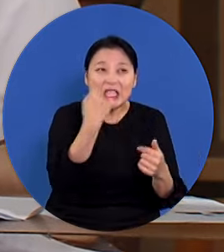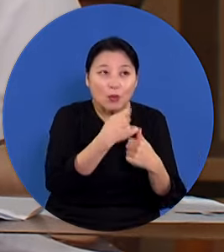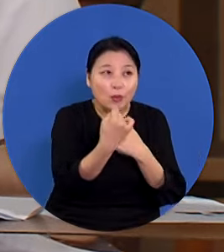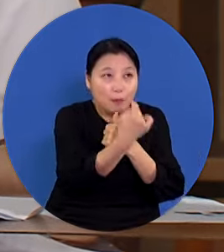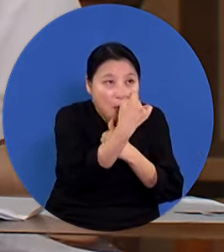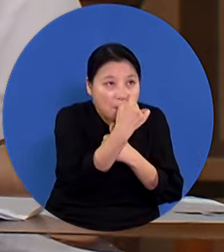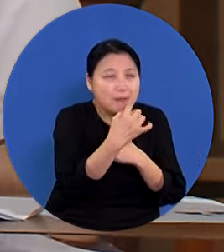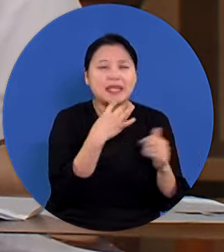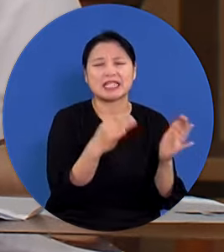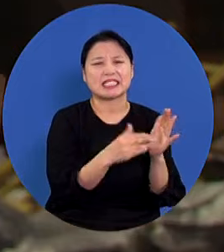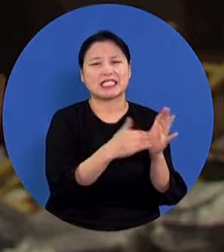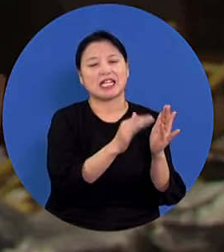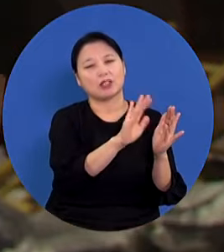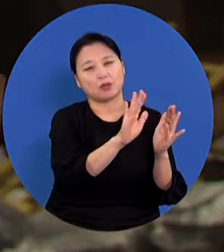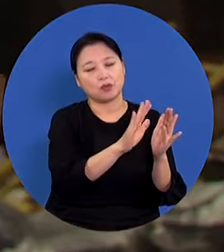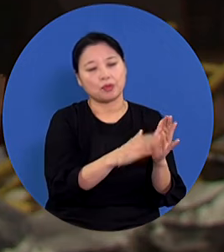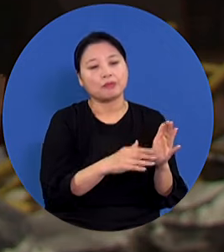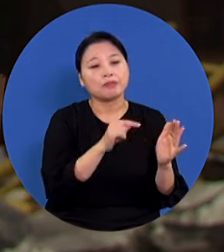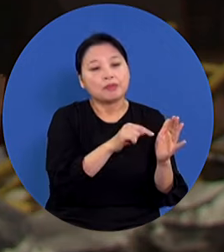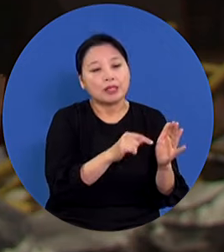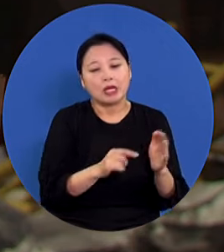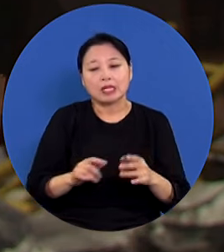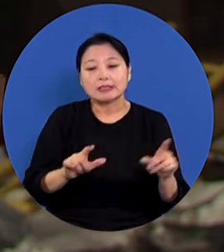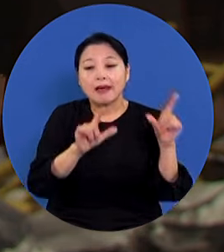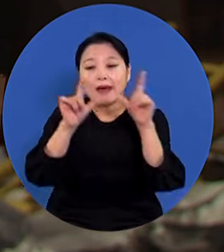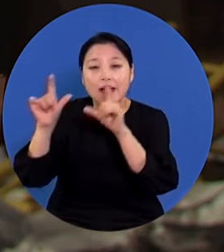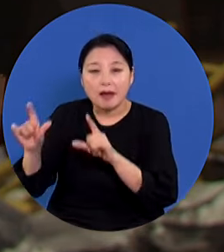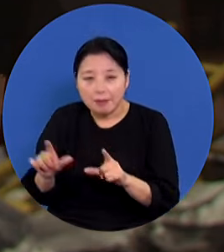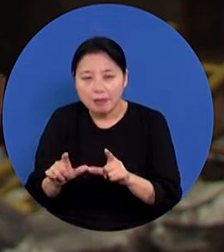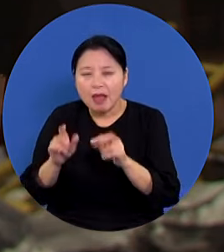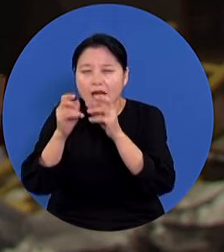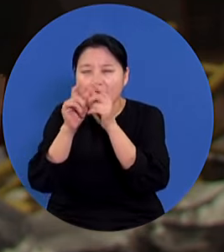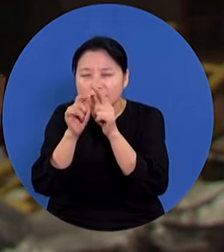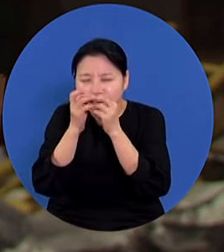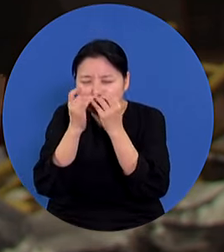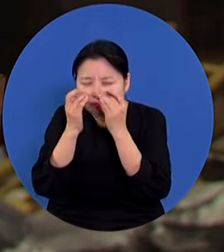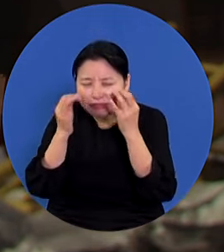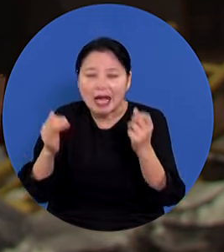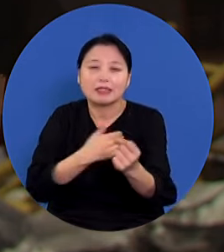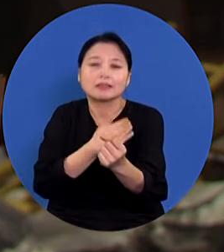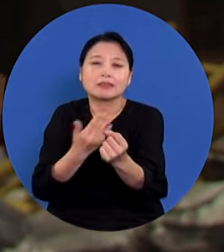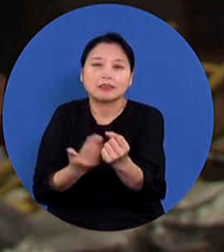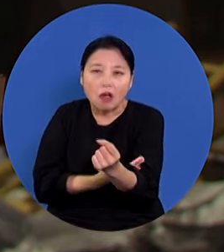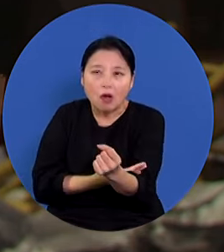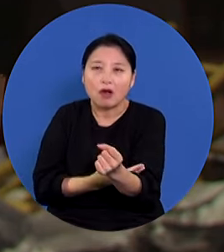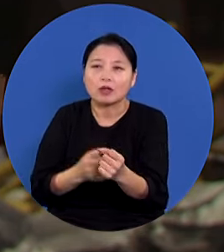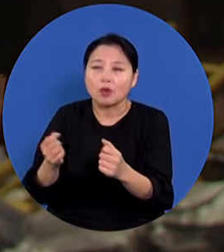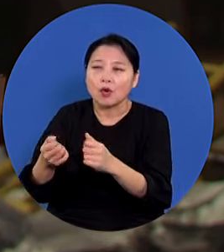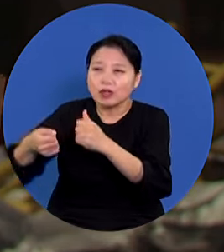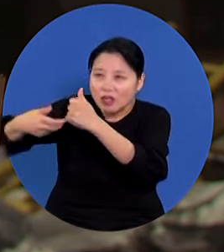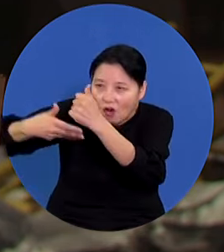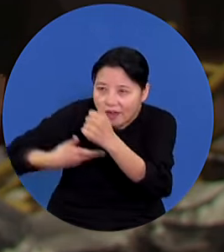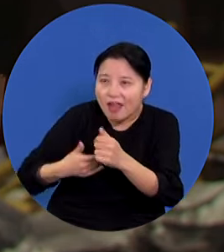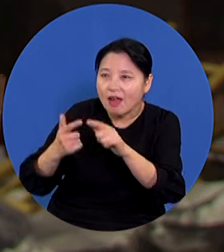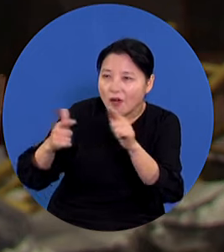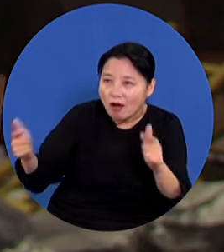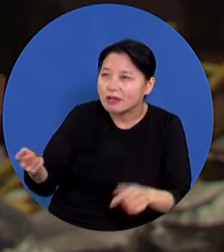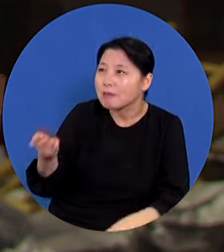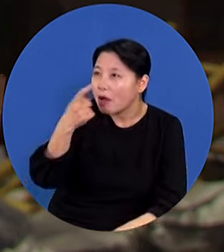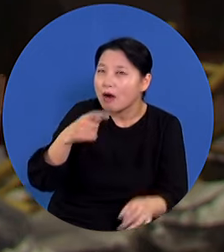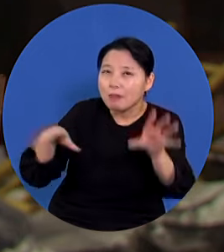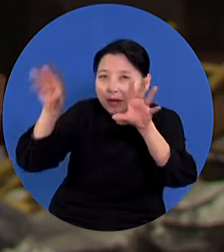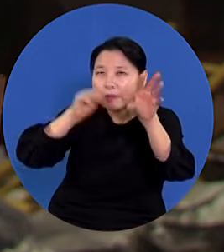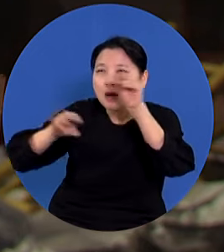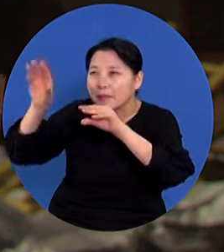아니라 그 학생이 그 생활하는 것 자체에서 다양한 영향과 그런 걸 느끼고 받는 것 자체가 굉장히 더 맞아요. 좋은 교육이라고